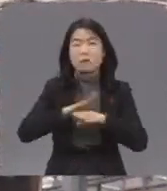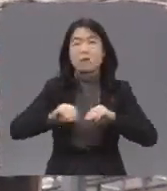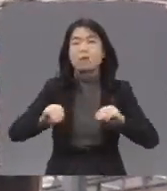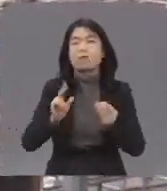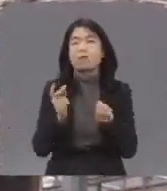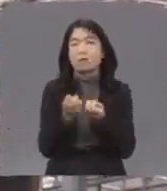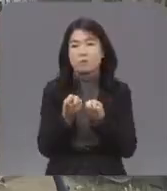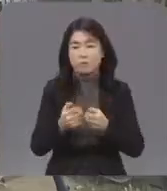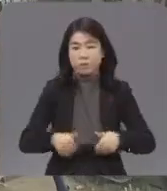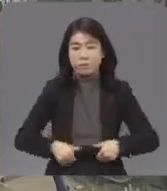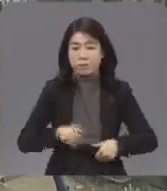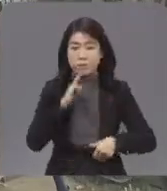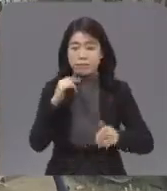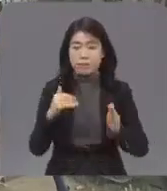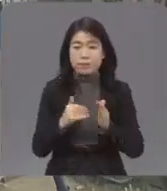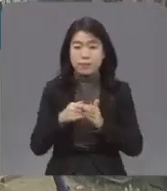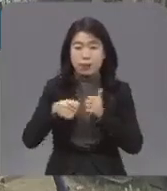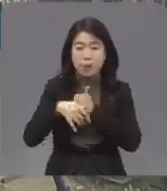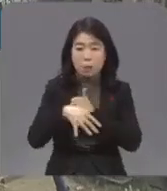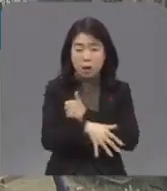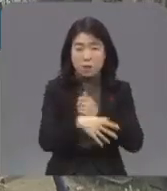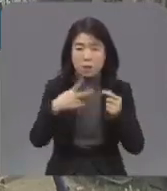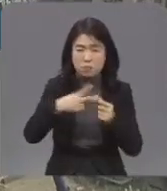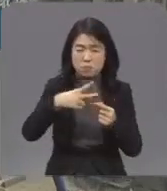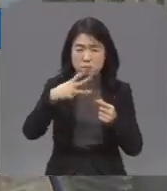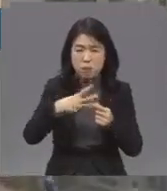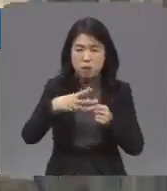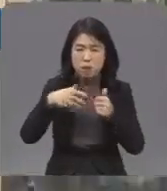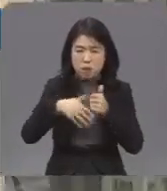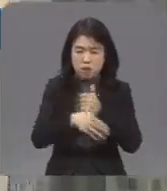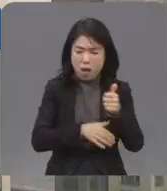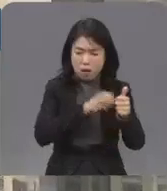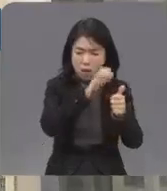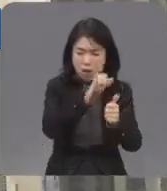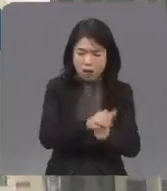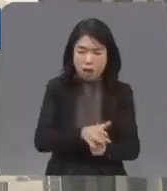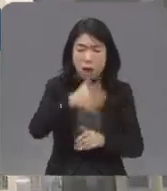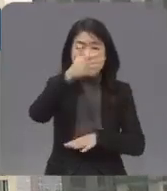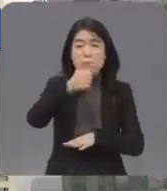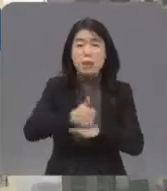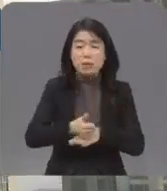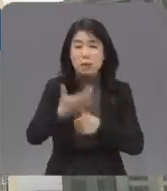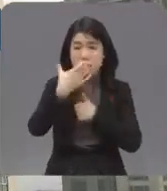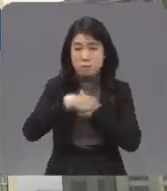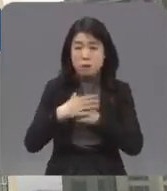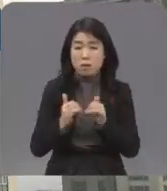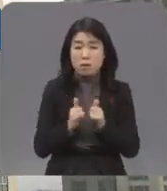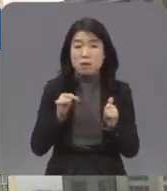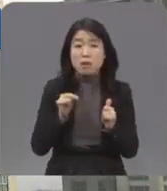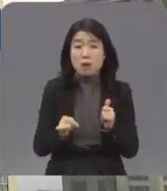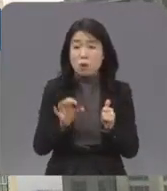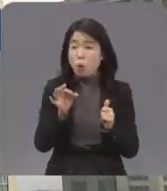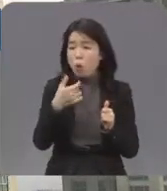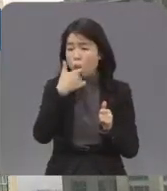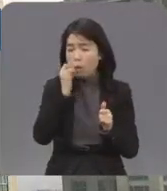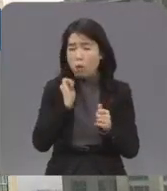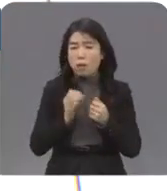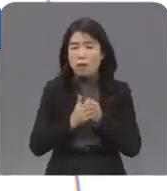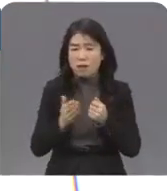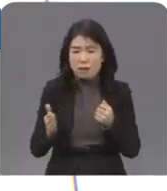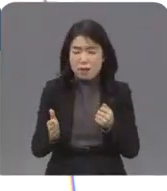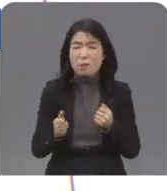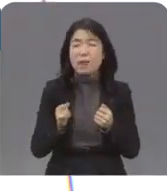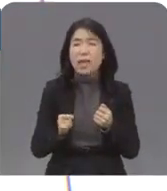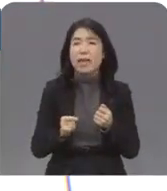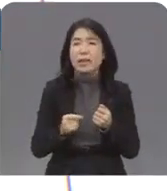필요하다고 강조합니다. 하도급이 뭐 2단계, 3단계까지 가다 보면 마지막 단계에서 실제 일하시는 분들은